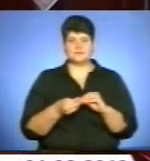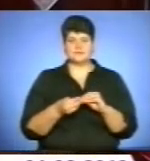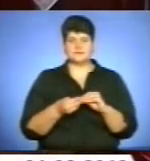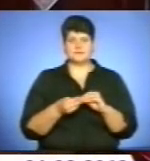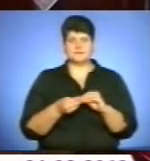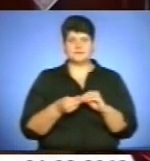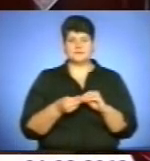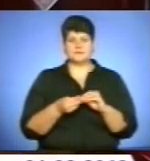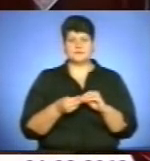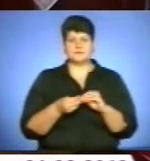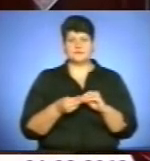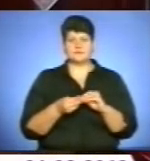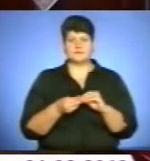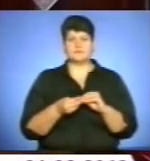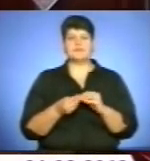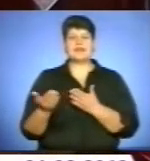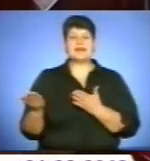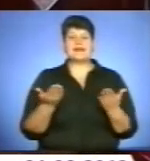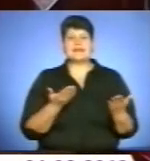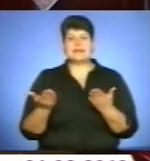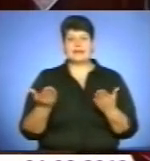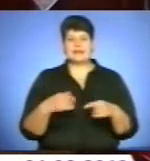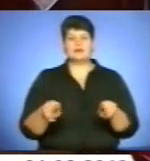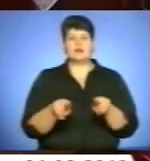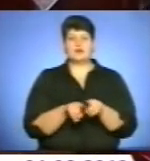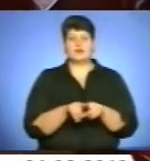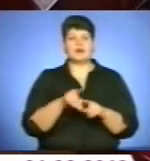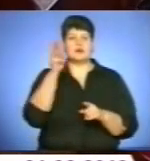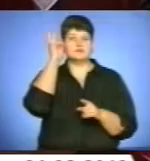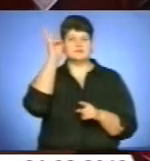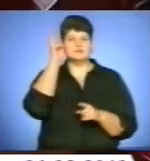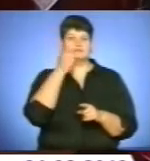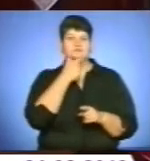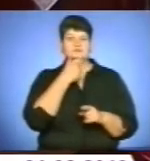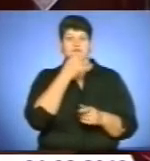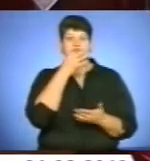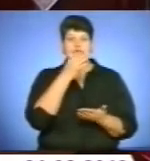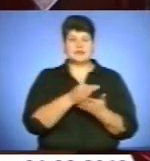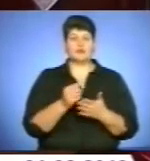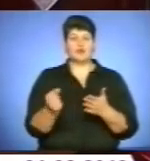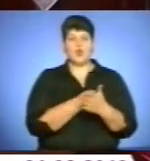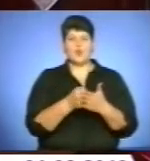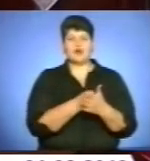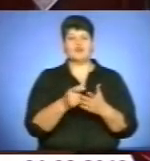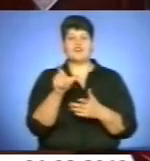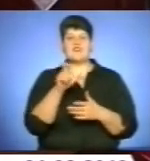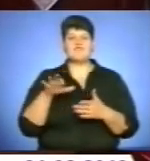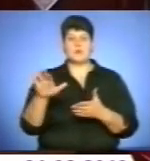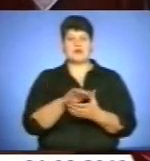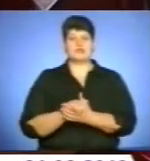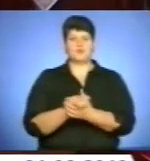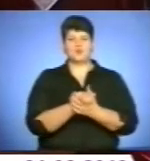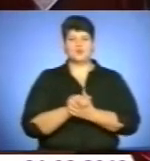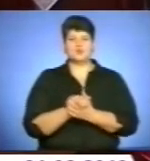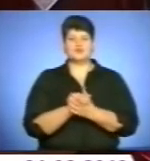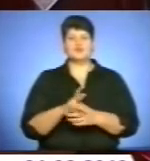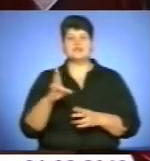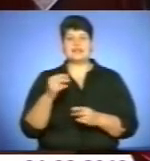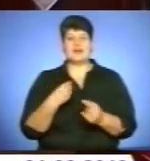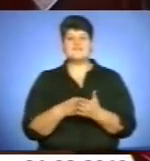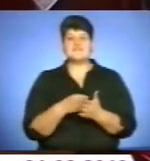Який, як і пан посол сказав, що буде лобіювати його в Європейському Союзі на